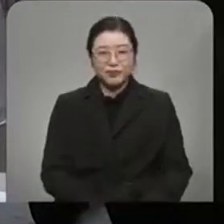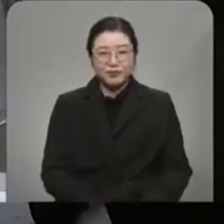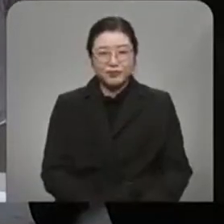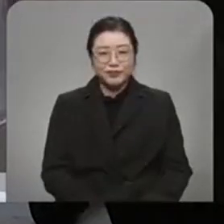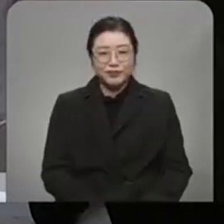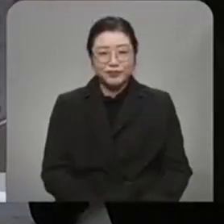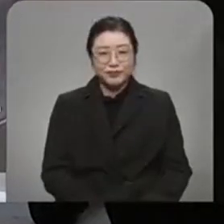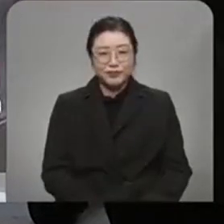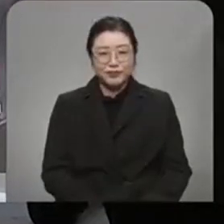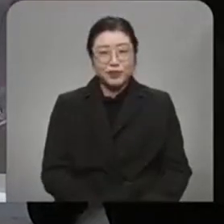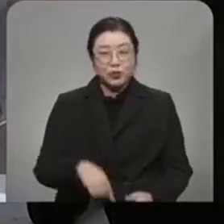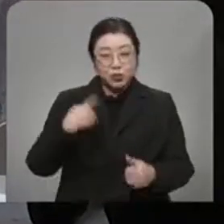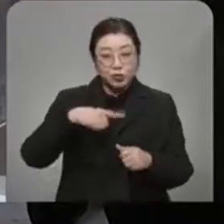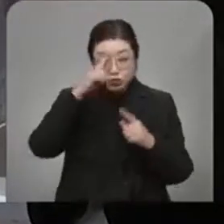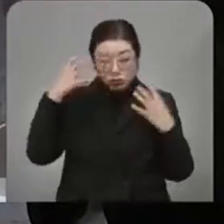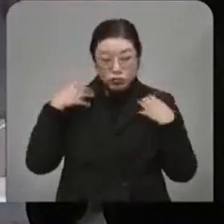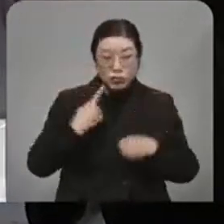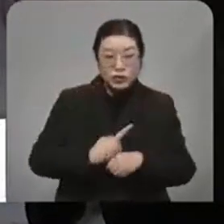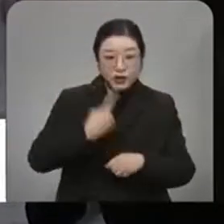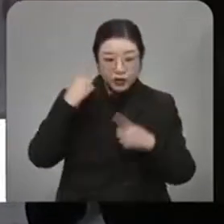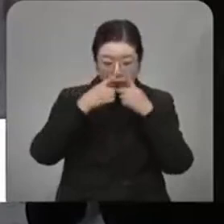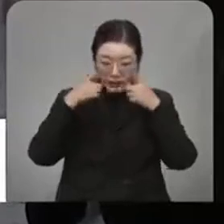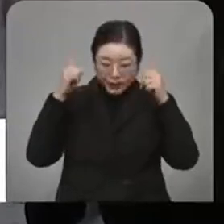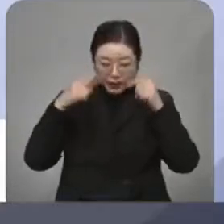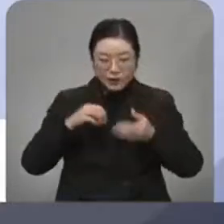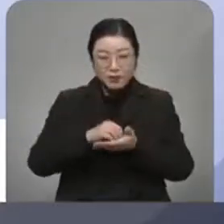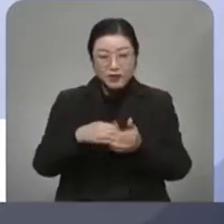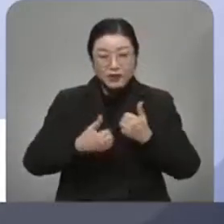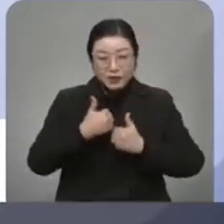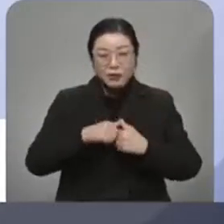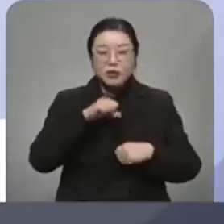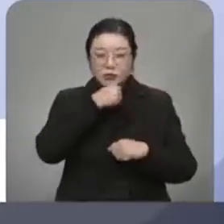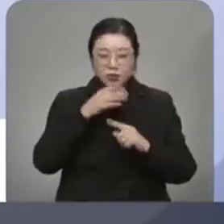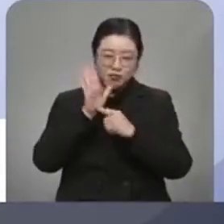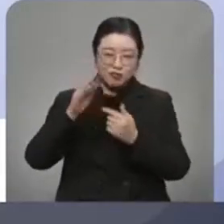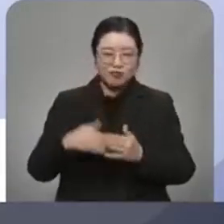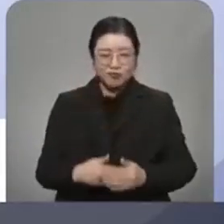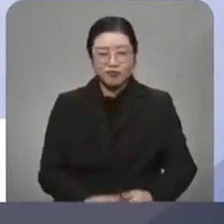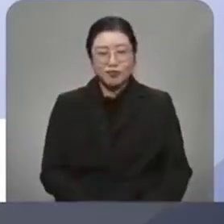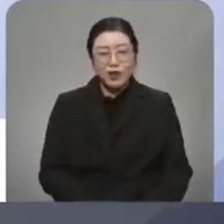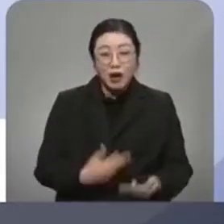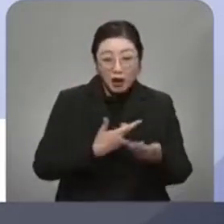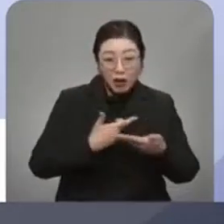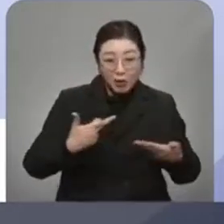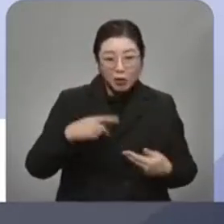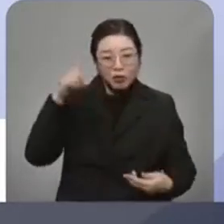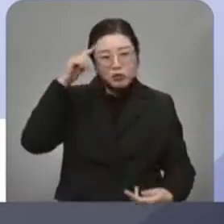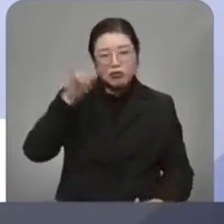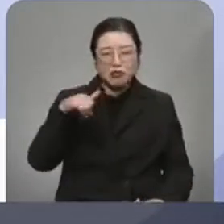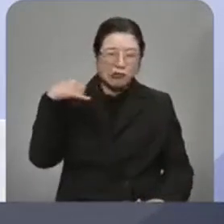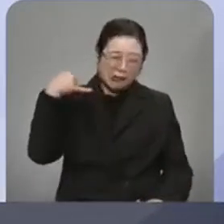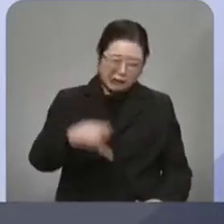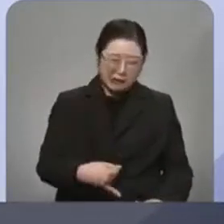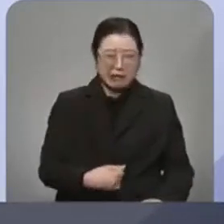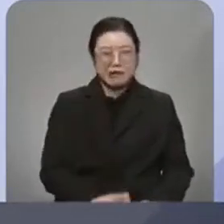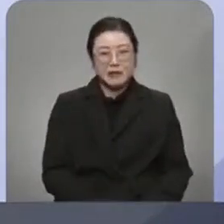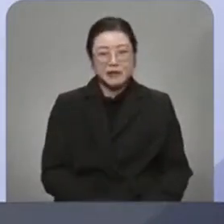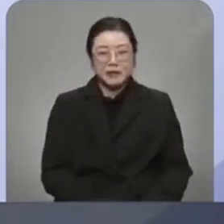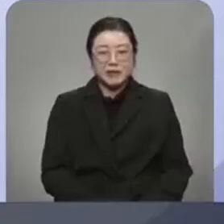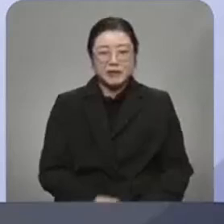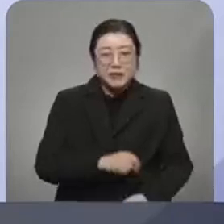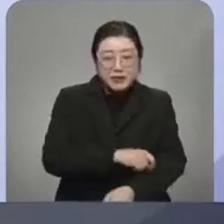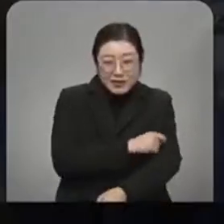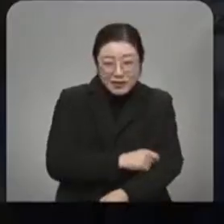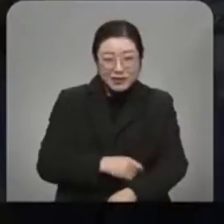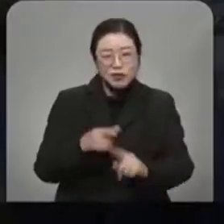기사입니다 교육부가 지난의 대학 수학능력 시험 성적을 발표했습니다 강원도는 전국 최하의 수입니다